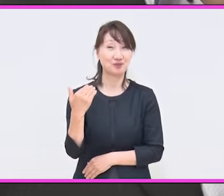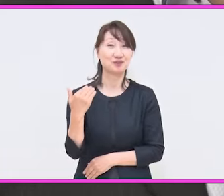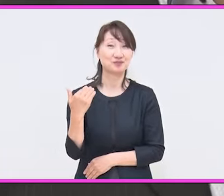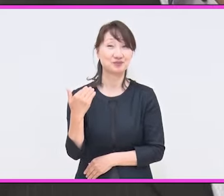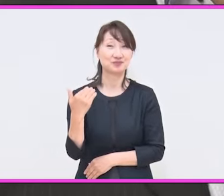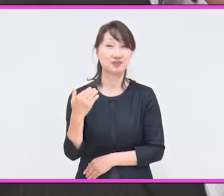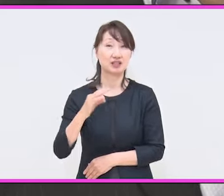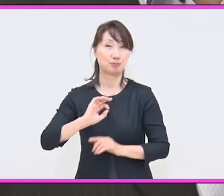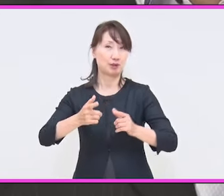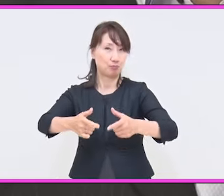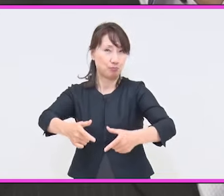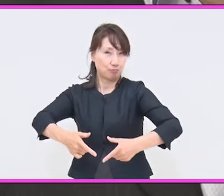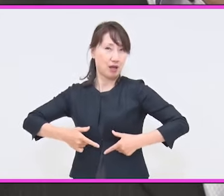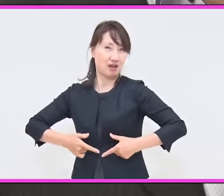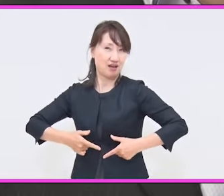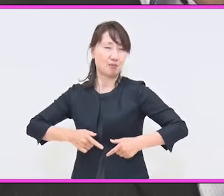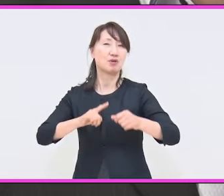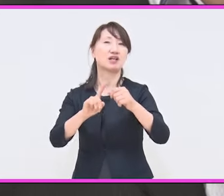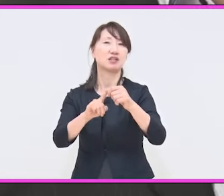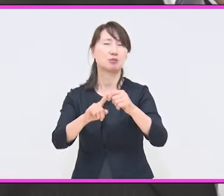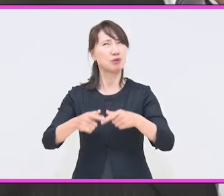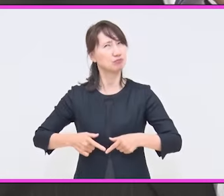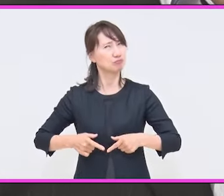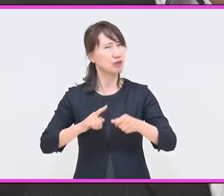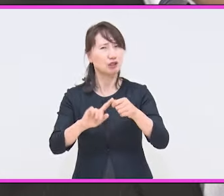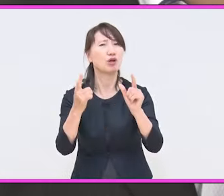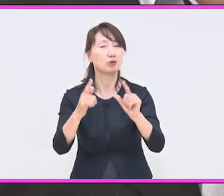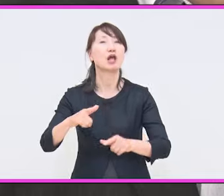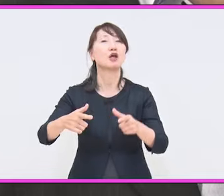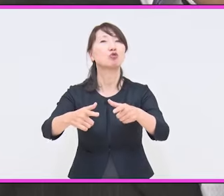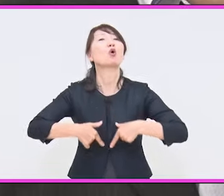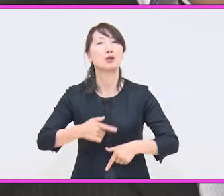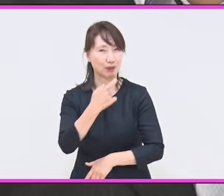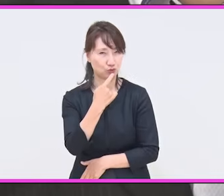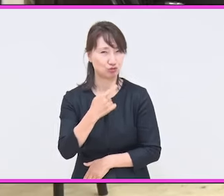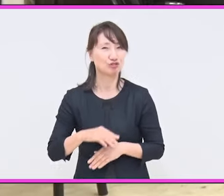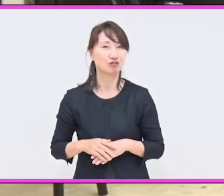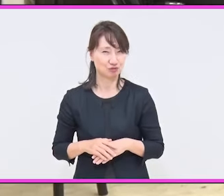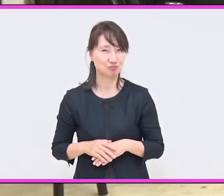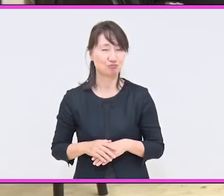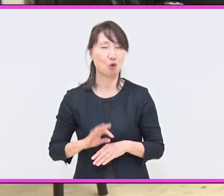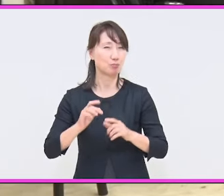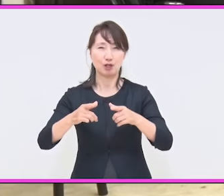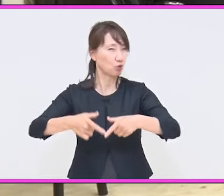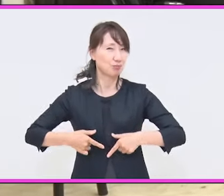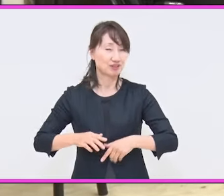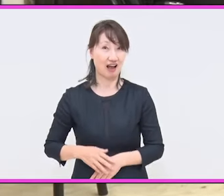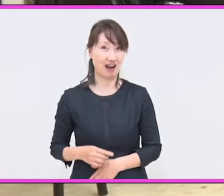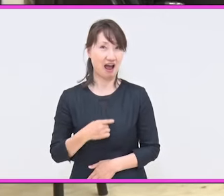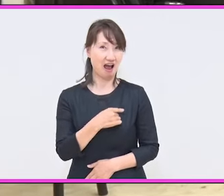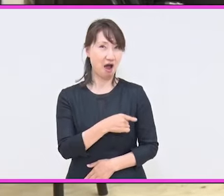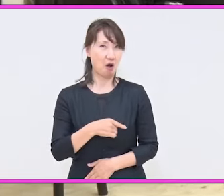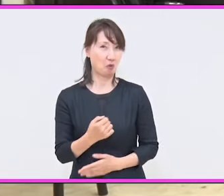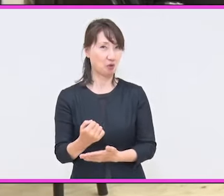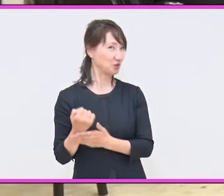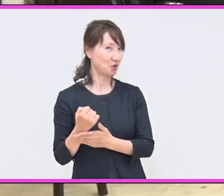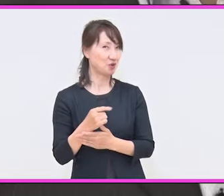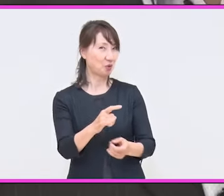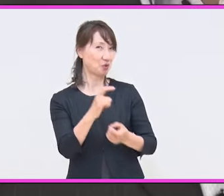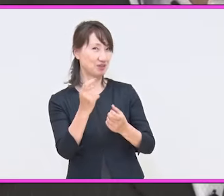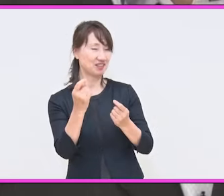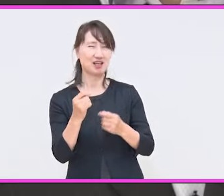目指してますんで、 うん、 目指してるというかもう金メダル取るんで、 うん、これは心強い、ね、言葉 誰にでも言ってるん